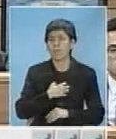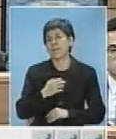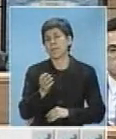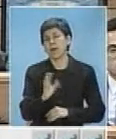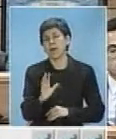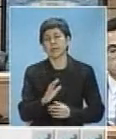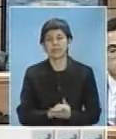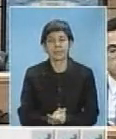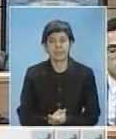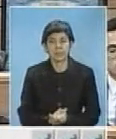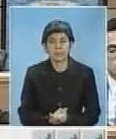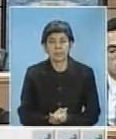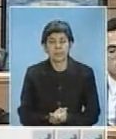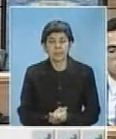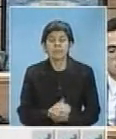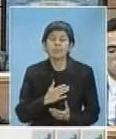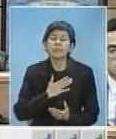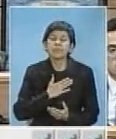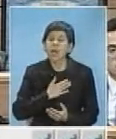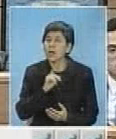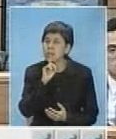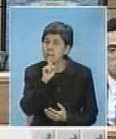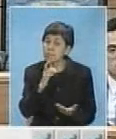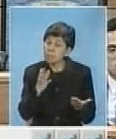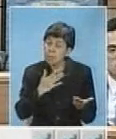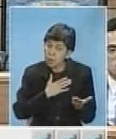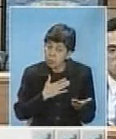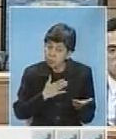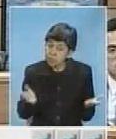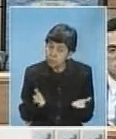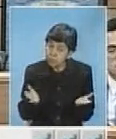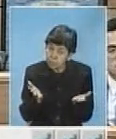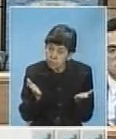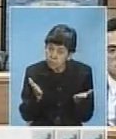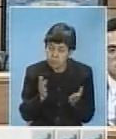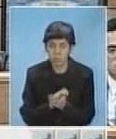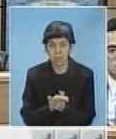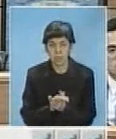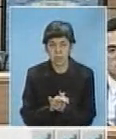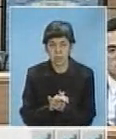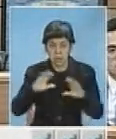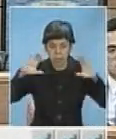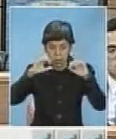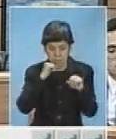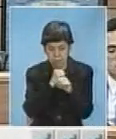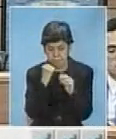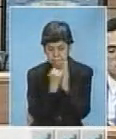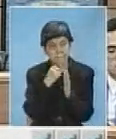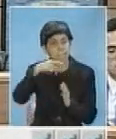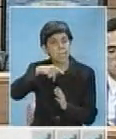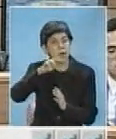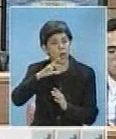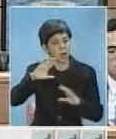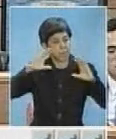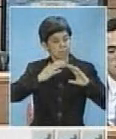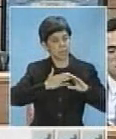อีกแต่ถามว่าเราสนับสนุนหรือไม่การที่รัฐบาลออกพระราชกำหนดให้อำนาจตัวเ